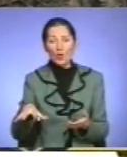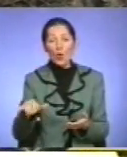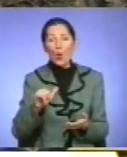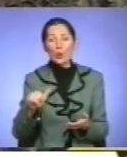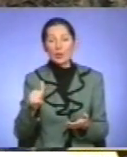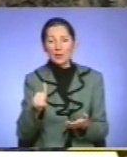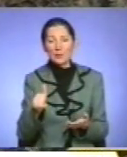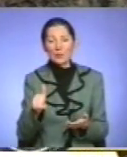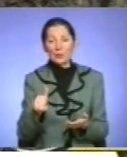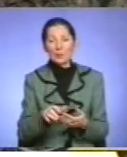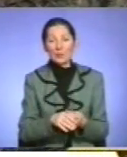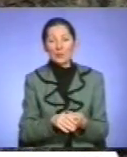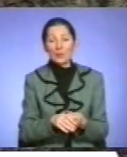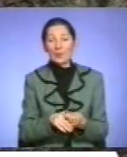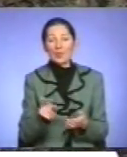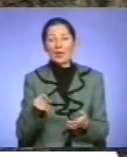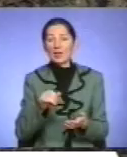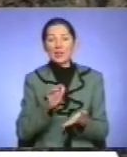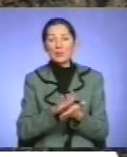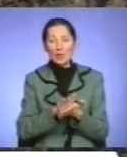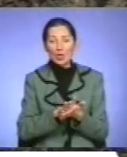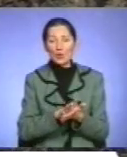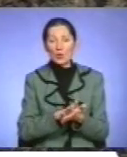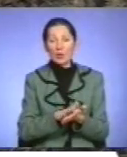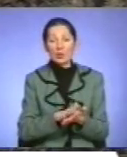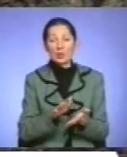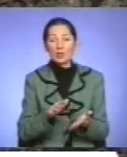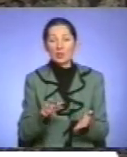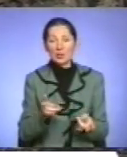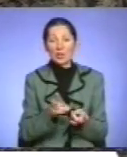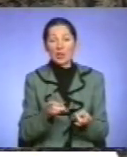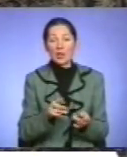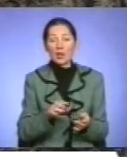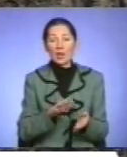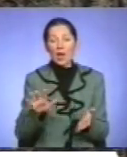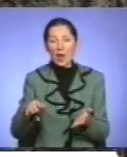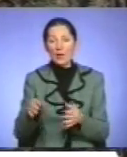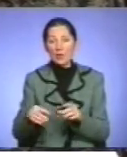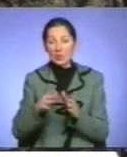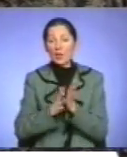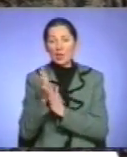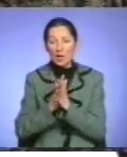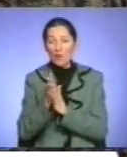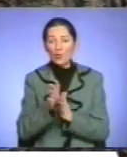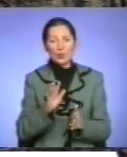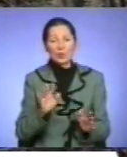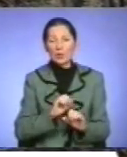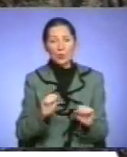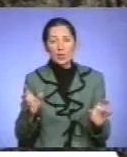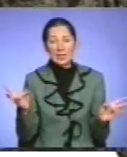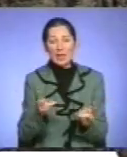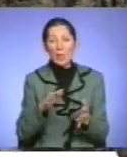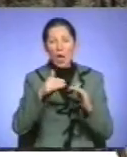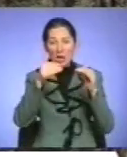туди, на смітничок, а на підлогу. А треба в смітничок. І якщо всі